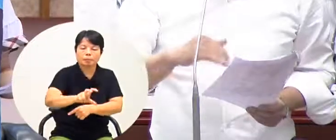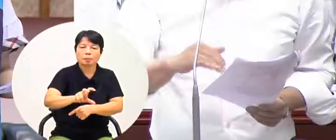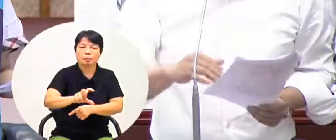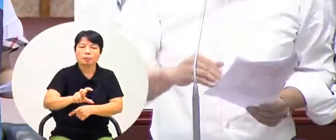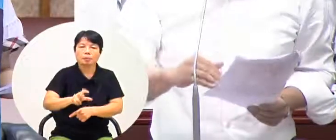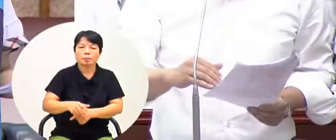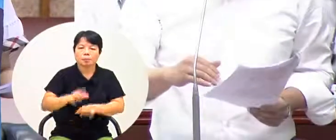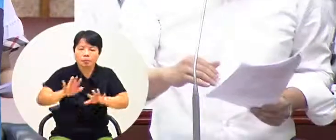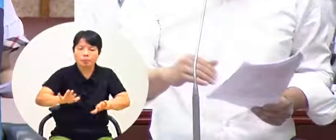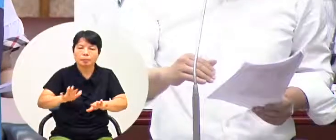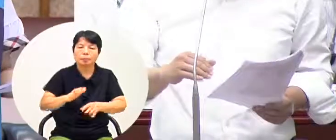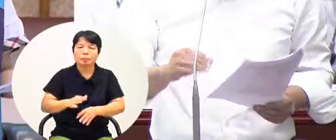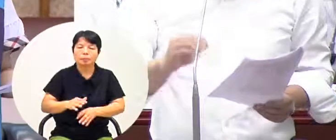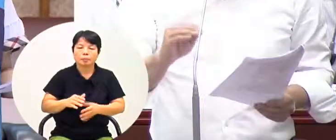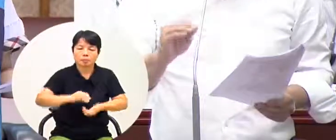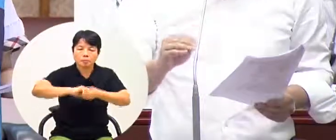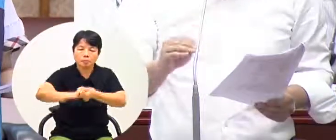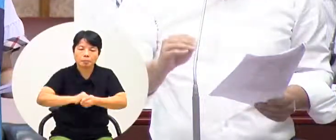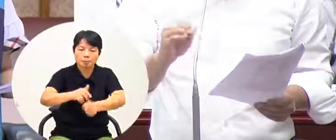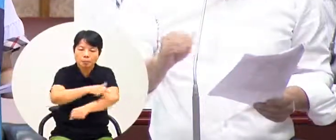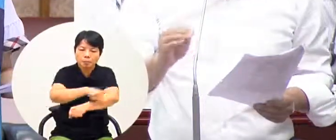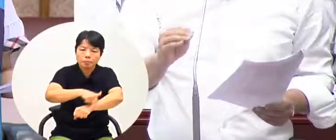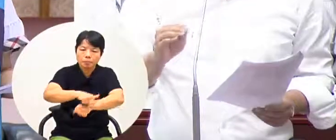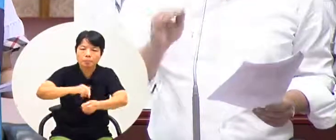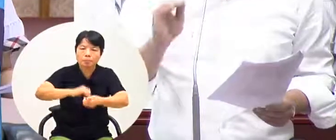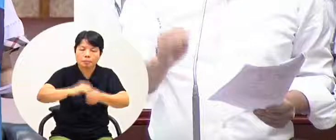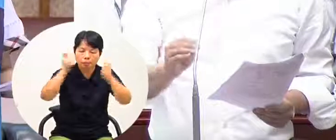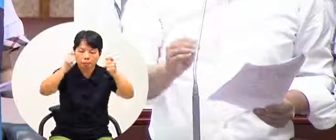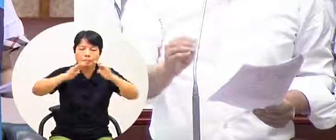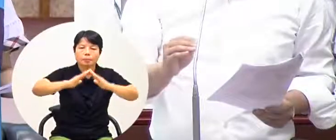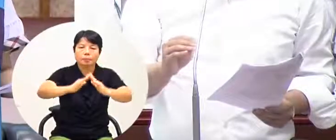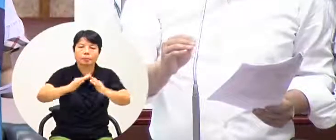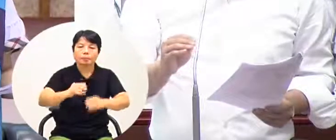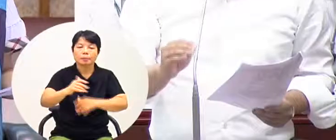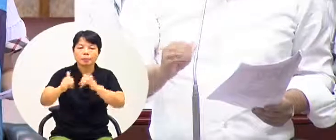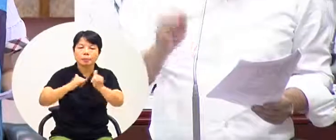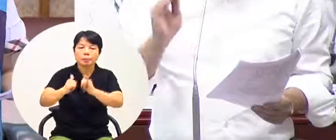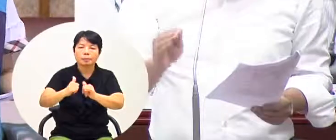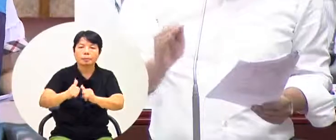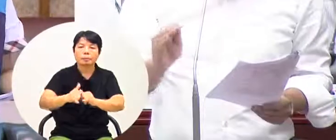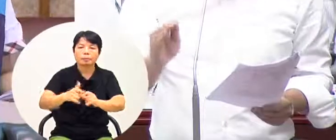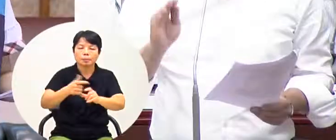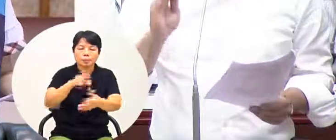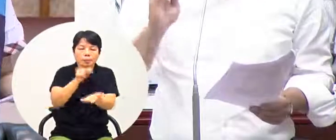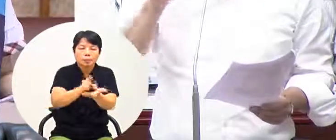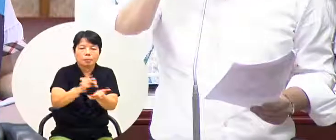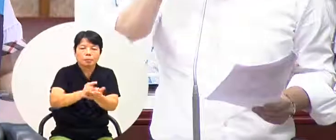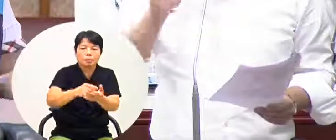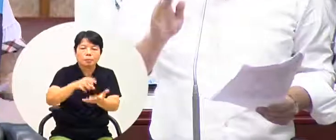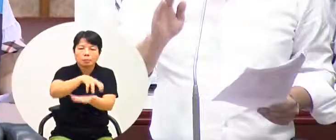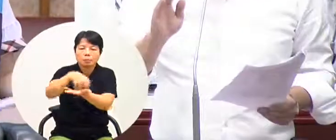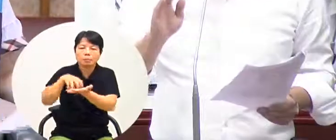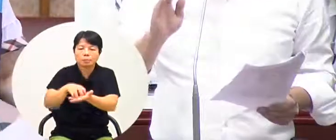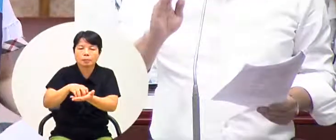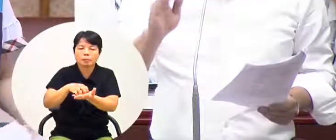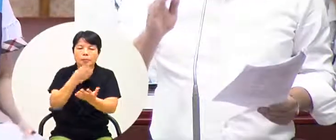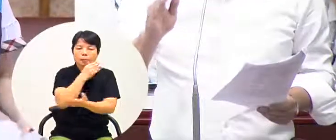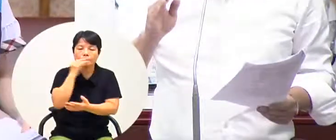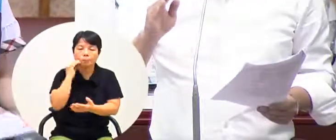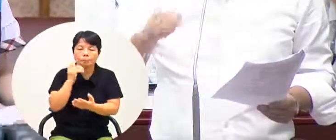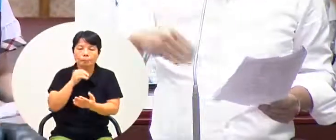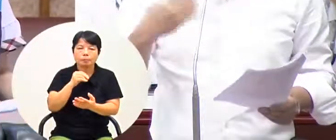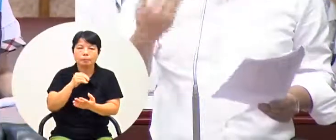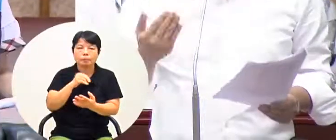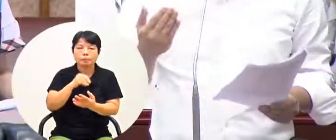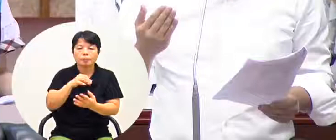我们高雄市的所谓的社会住宅出租办法的草案。 那 那草案里面我们有 年轻人这个部分给他